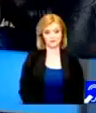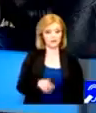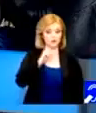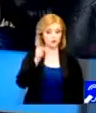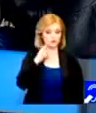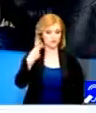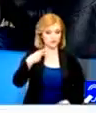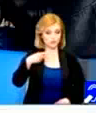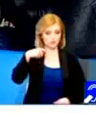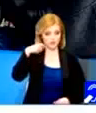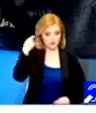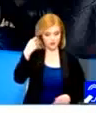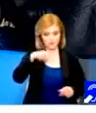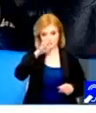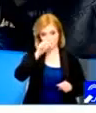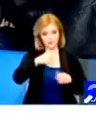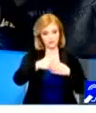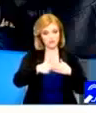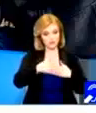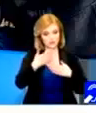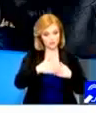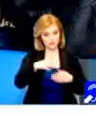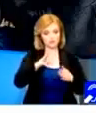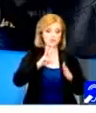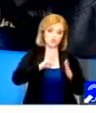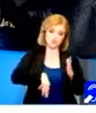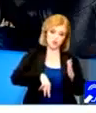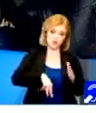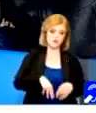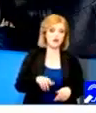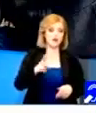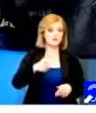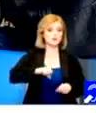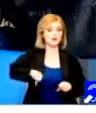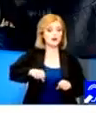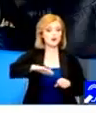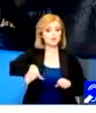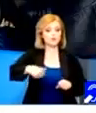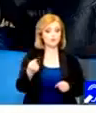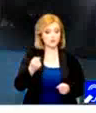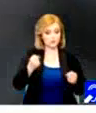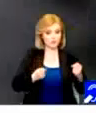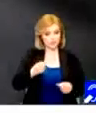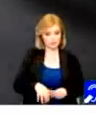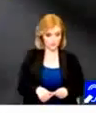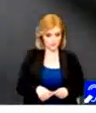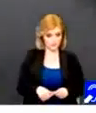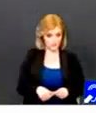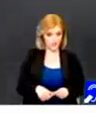Un tânăr de 20 de ani din Chișinău riscă o amendă consistentă sau chiar închisoare pentru că a furat un ATV din portbagajul unei